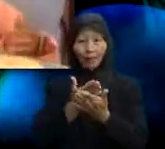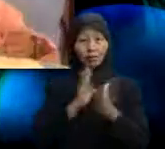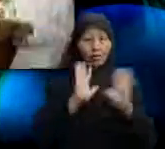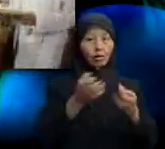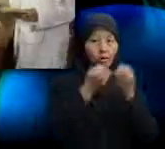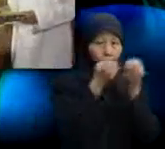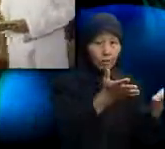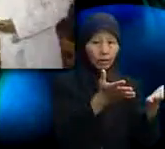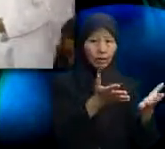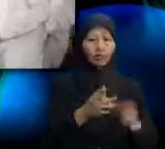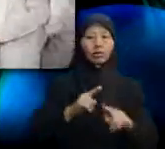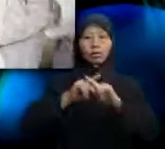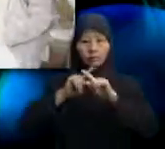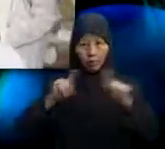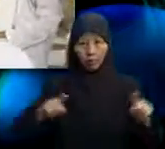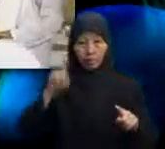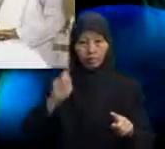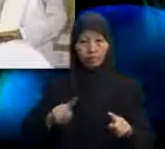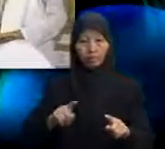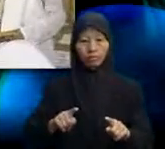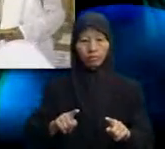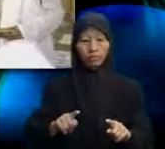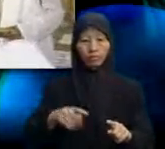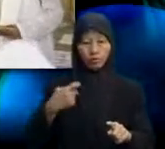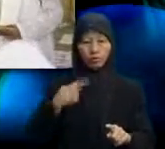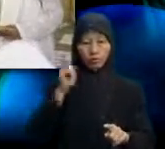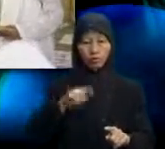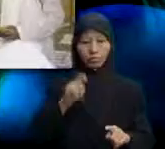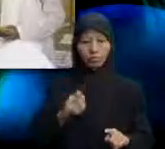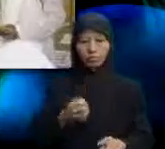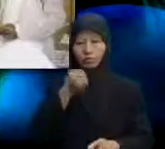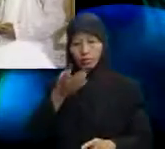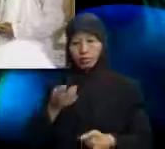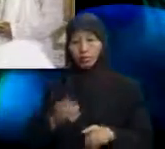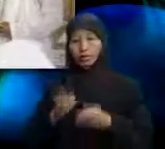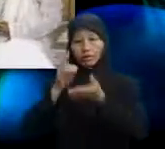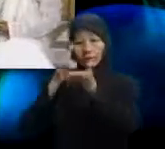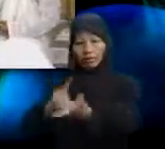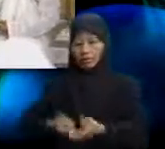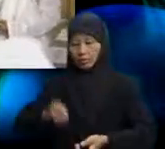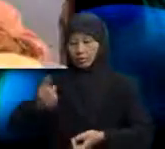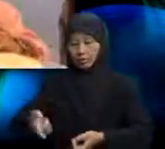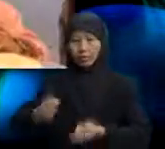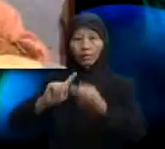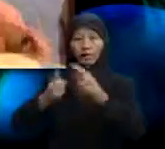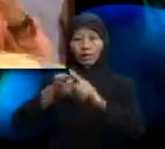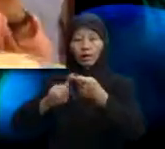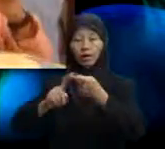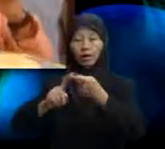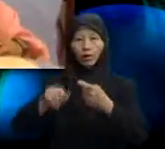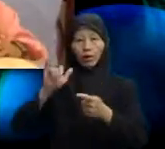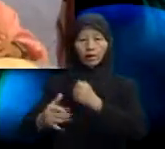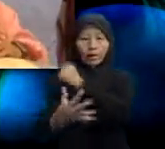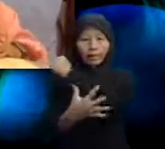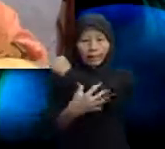buruk. Tetapi, hendaklah kita bersedekah sesuatu kepada rakan-rakan yang miskin atau anak yatim.